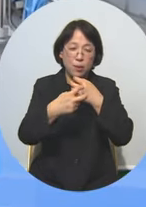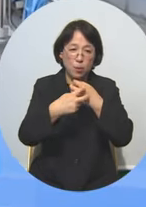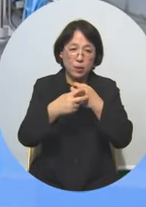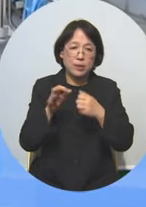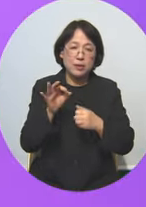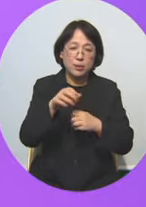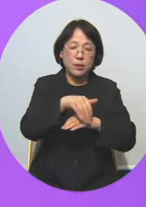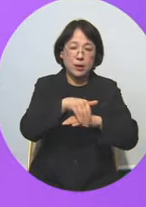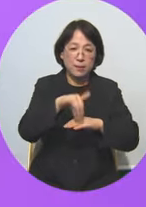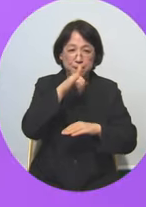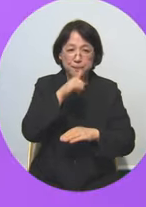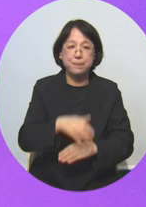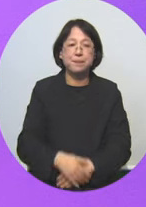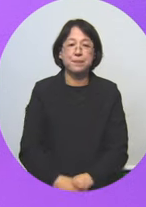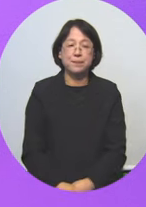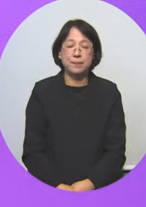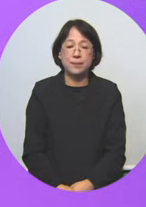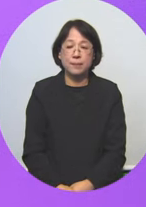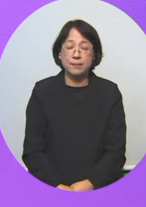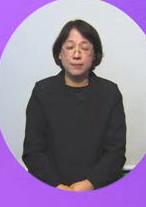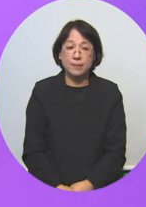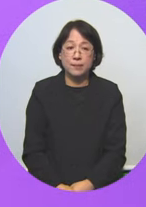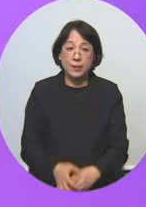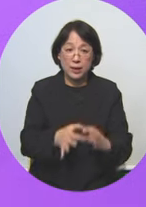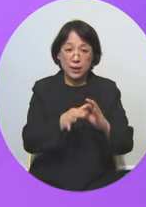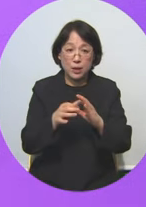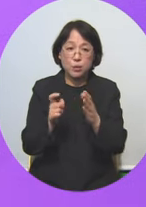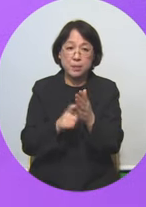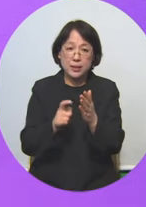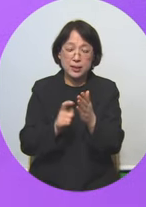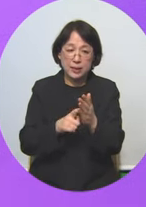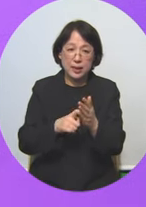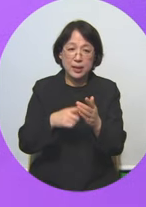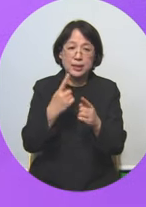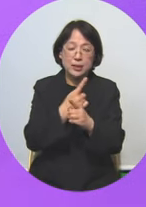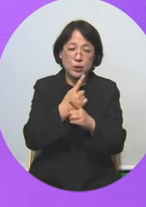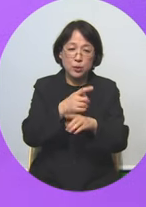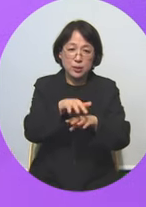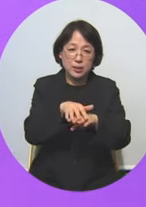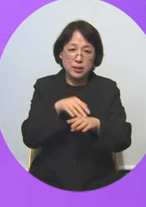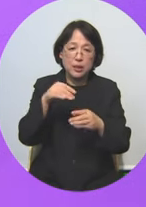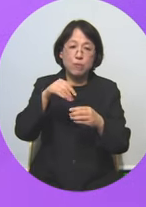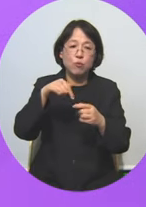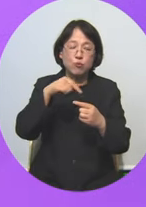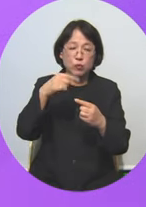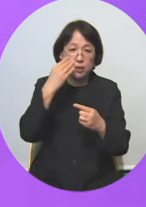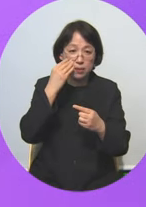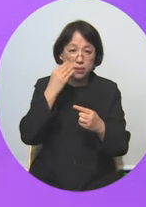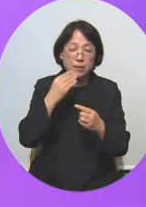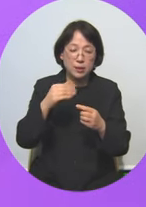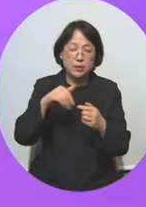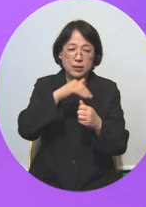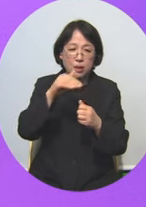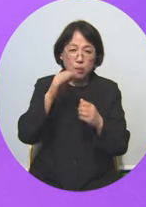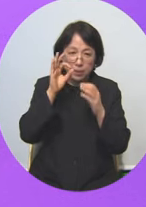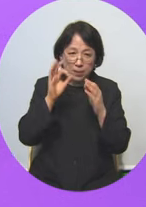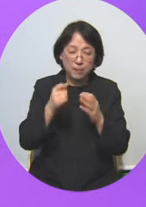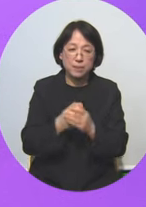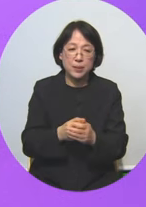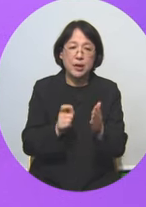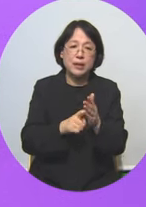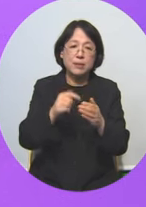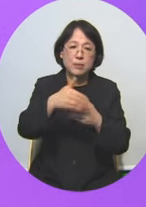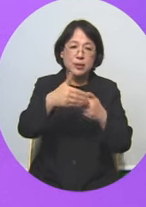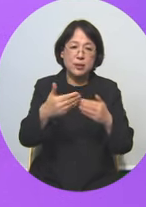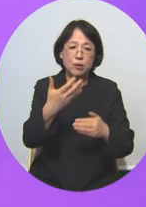예정입니다. 자, 그러면 계속해서 비상진료 체계 운영 현황도 한번 짚어볼까요? 응급실의